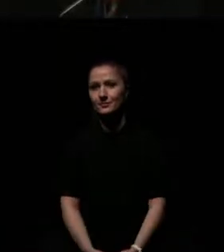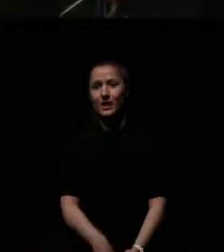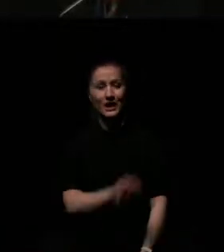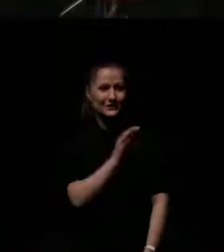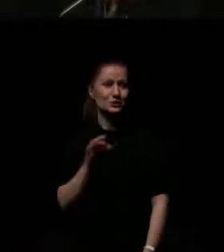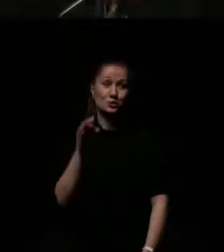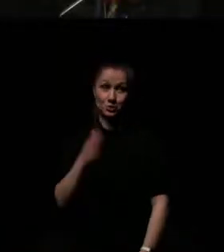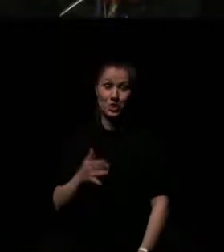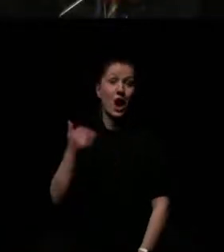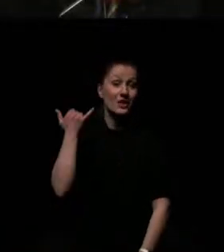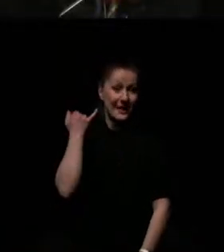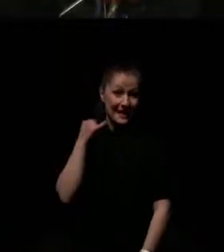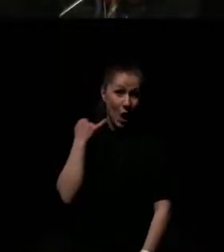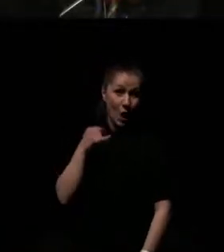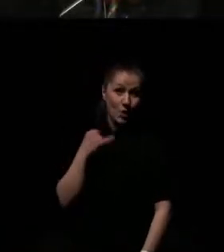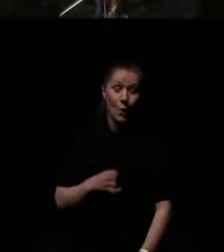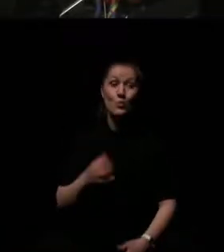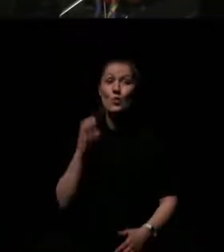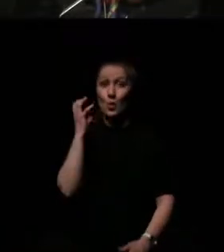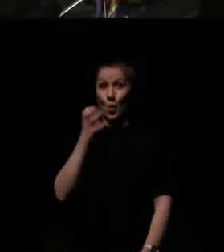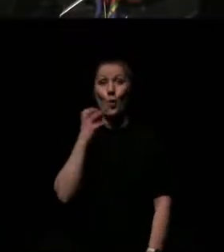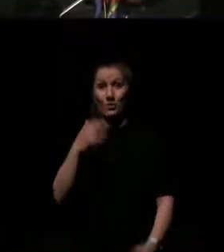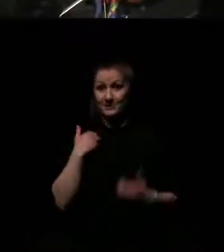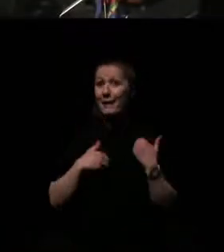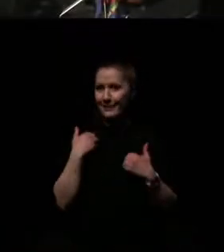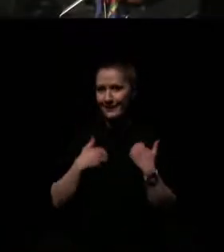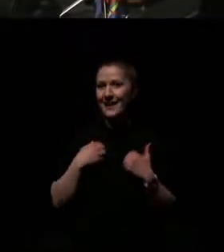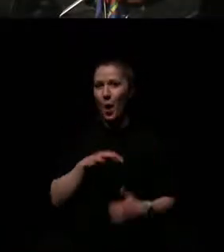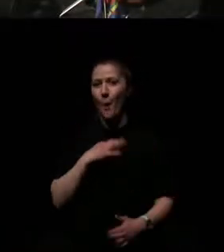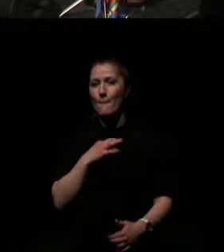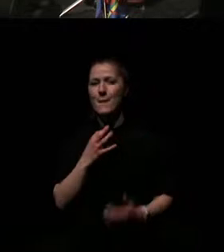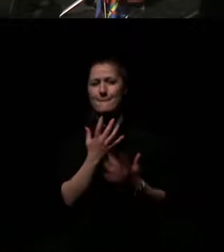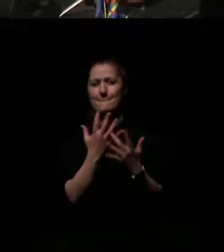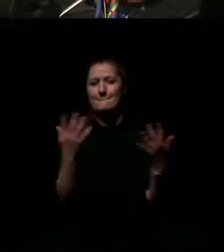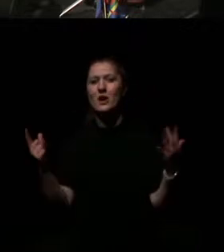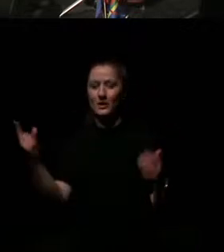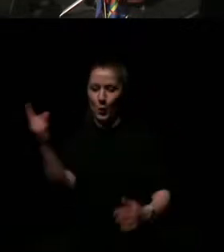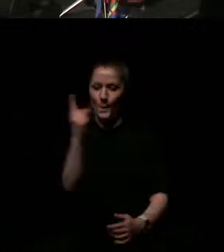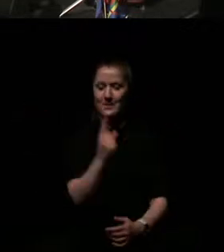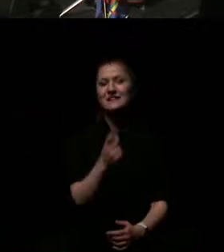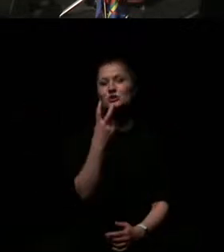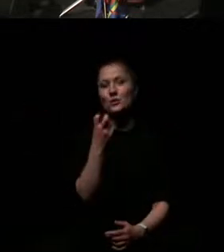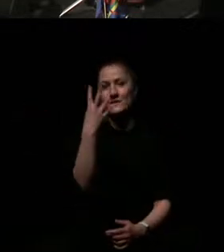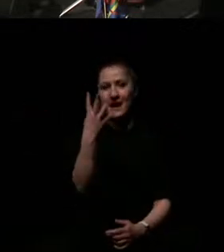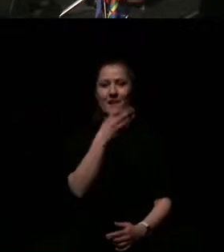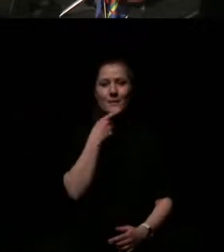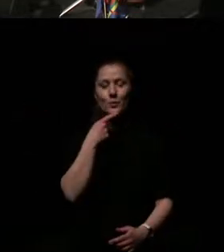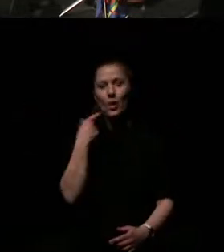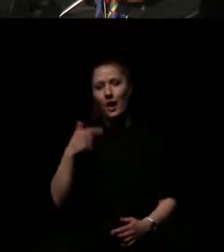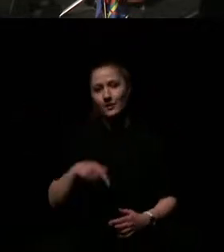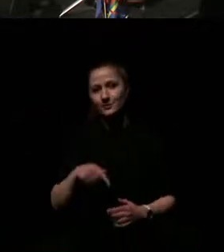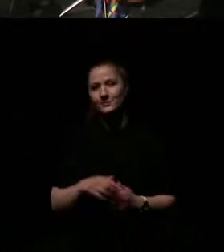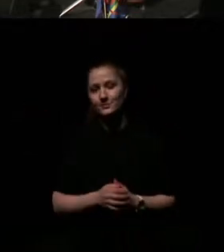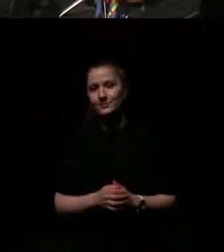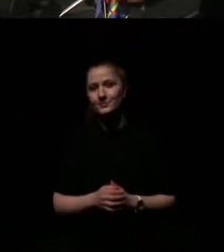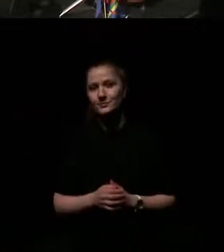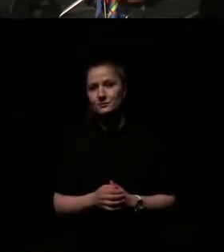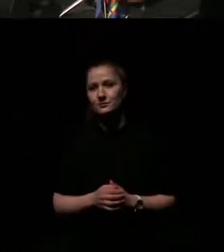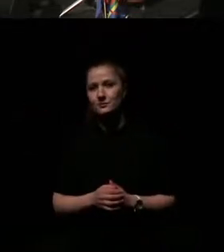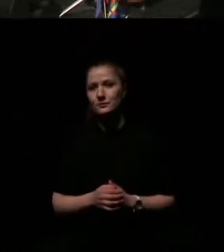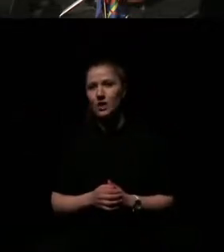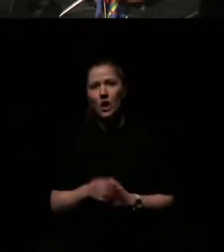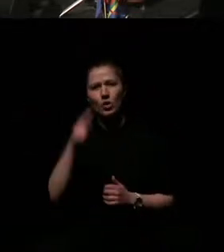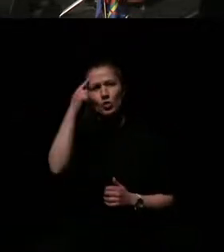Tusen takk til Jakob. Utrolig spennende. Jeg håper mange kommer den 24. februar. Da ser det ikke ut